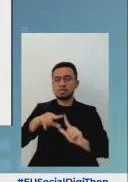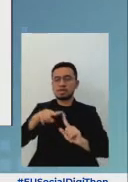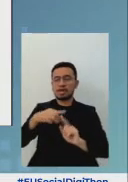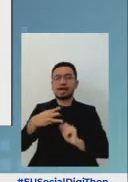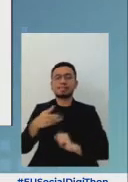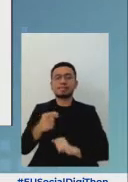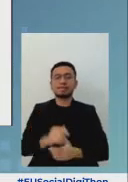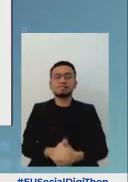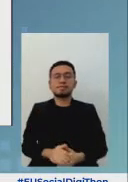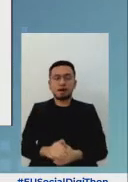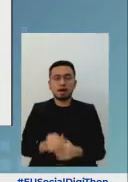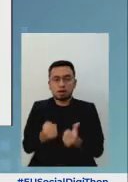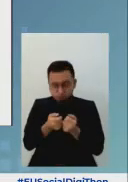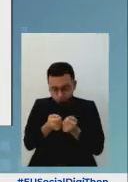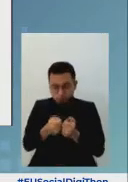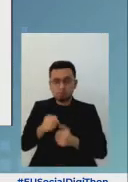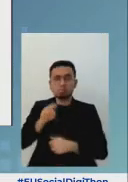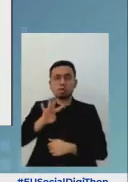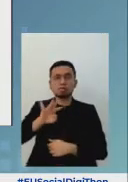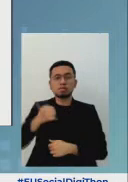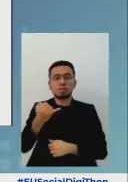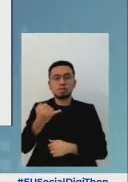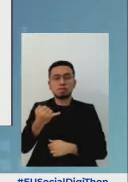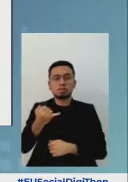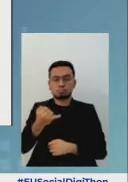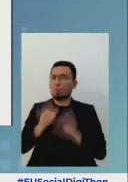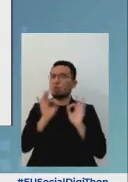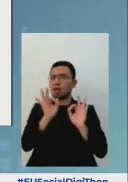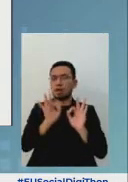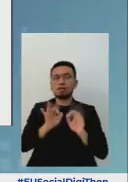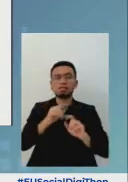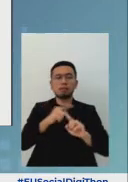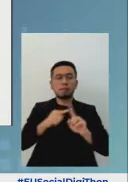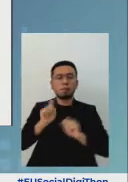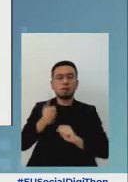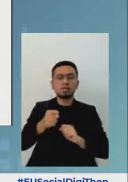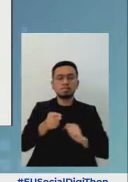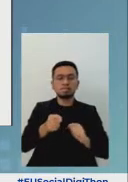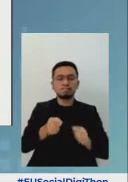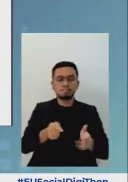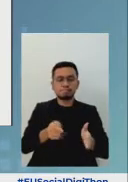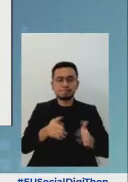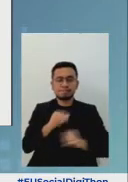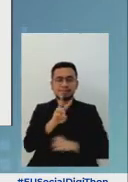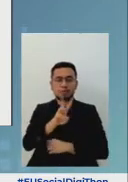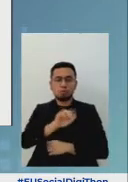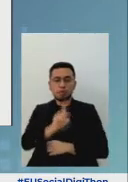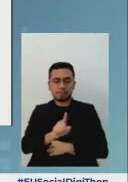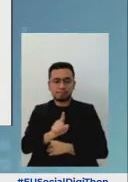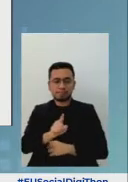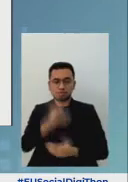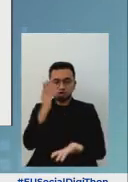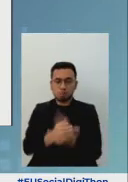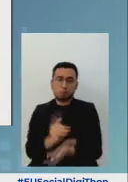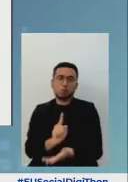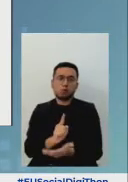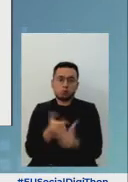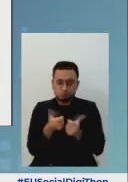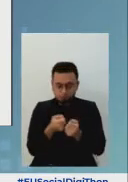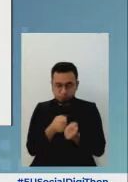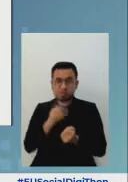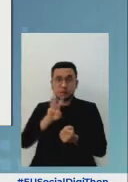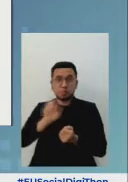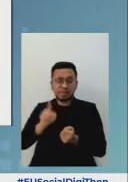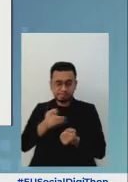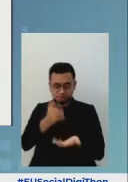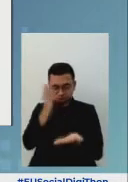jam masih oke, tapi harus ada screen break. Ya, harus jedah-jedah. Jadi setiap setengah jam berhenti dulu ya. Setengah jam